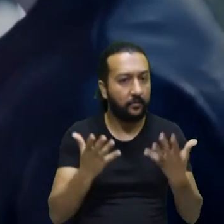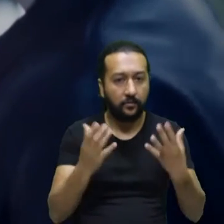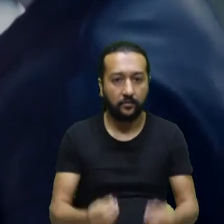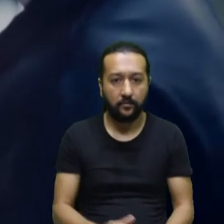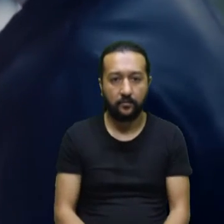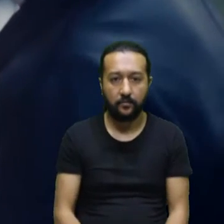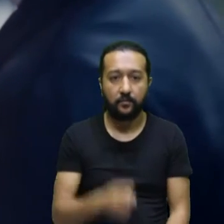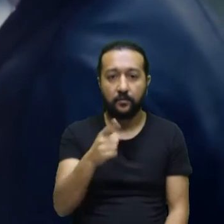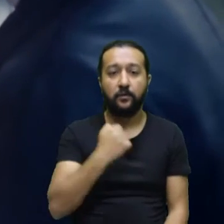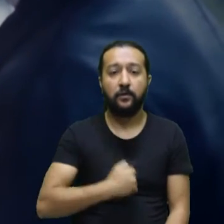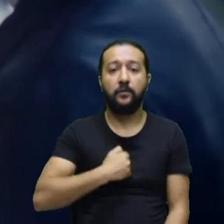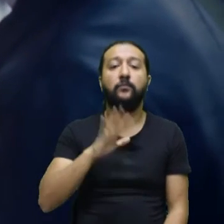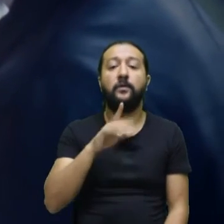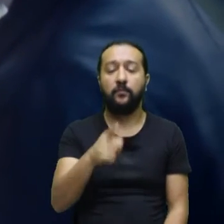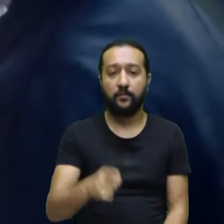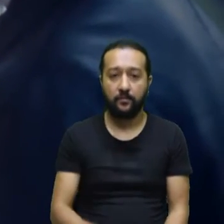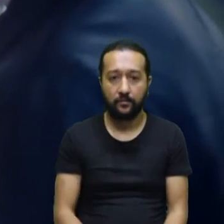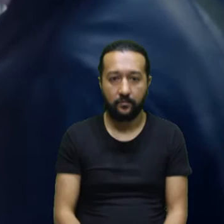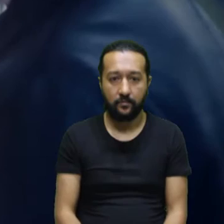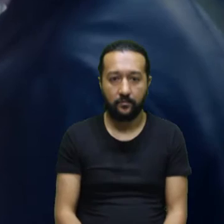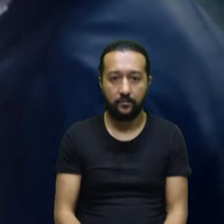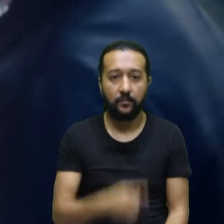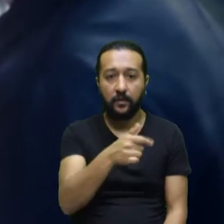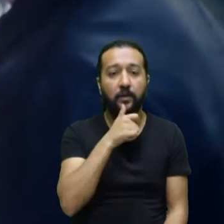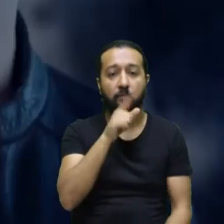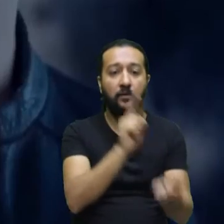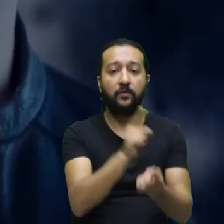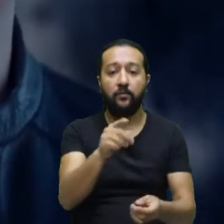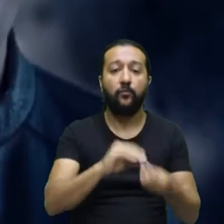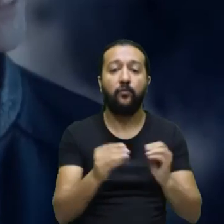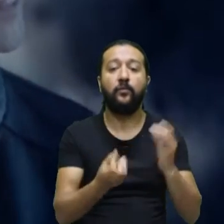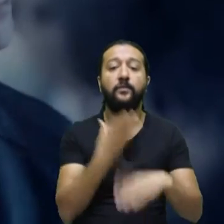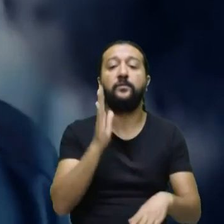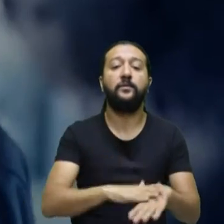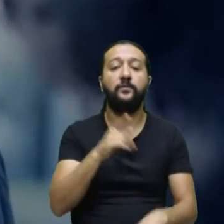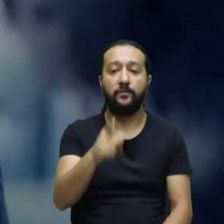yani? Kızmadın mı? Adama kafa atmayacak mısın?